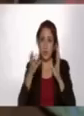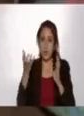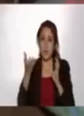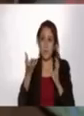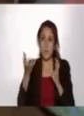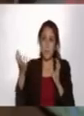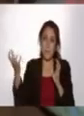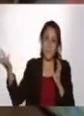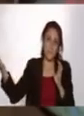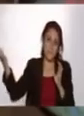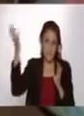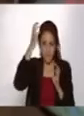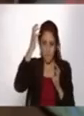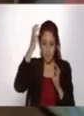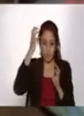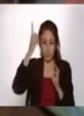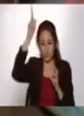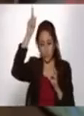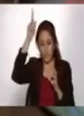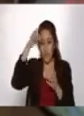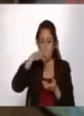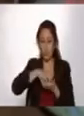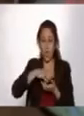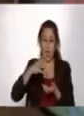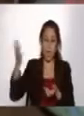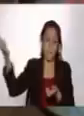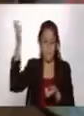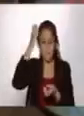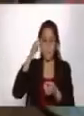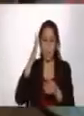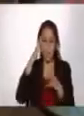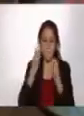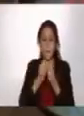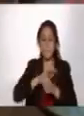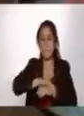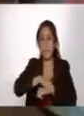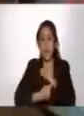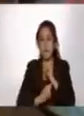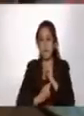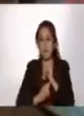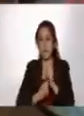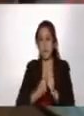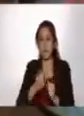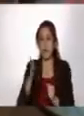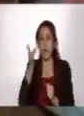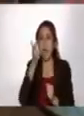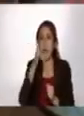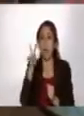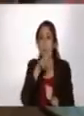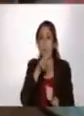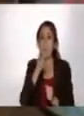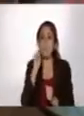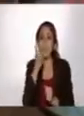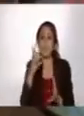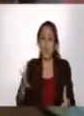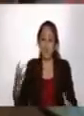على الاسفلت، خبطها على الصبه فوق من فوق في الشقه الفوقانيه واغتصب بنتي، وهو اخوه خش قالت له الحقني يا عم تسوق، الحقني شوف عمه